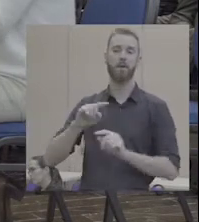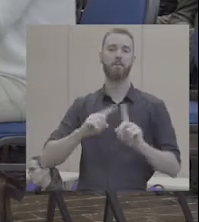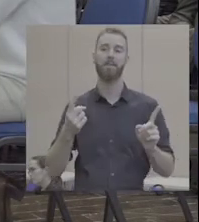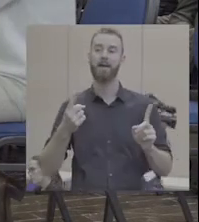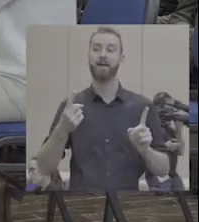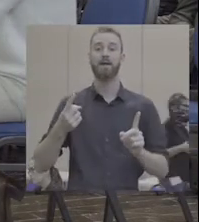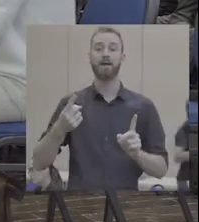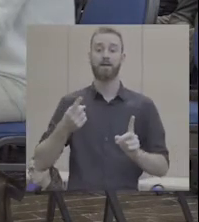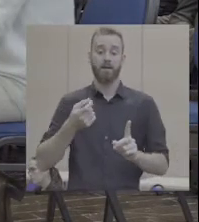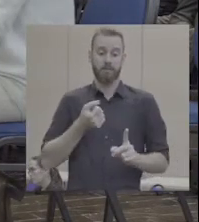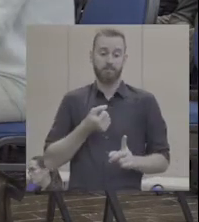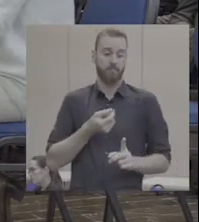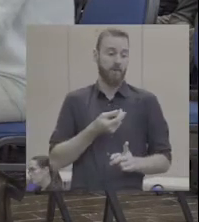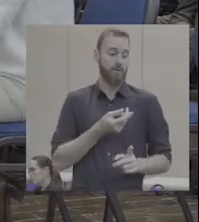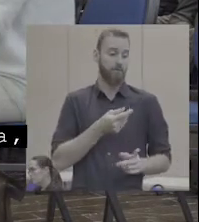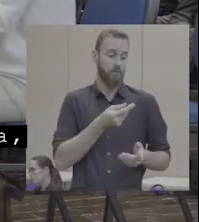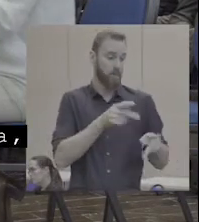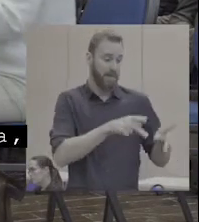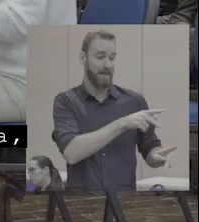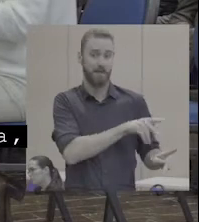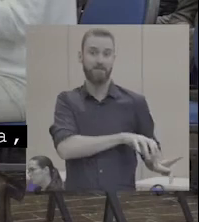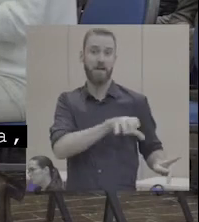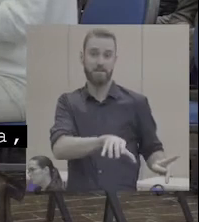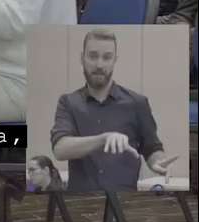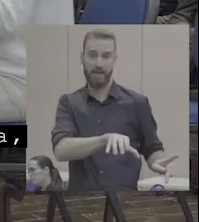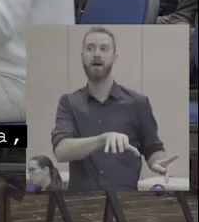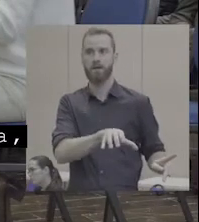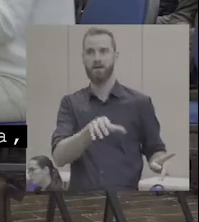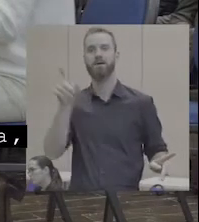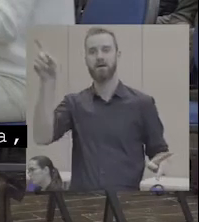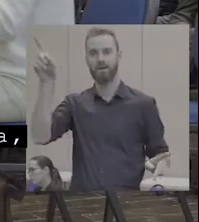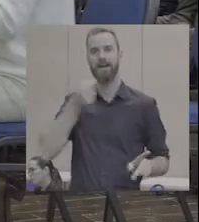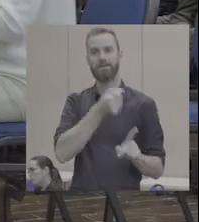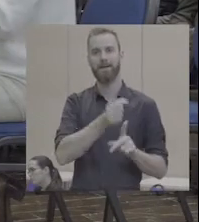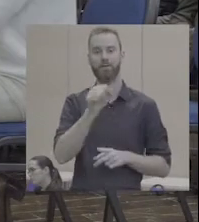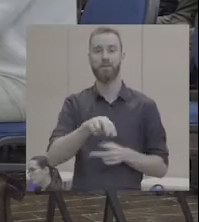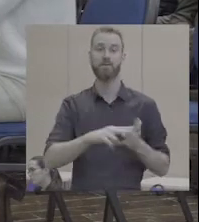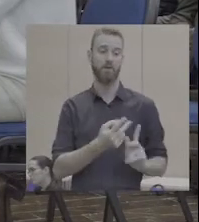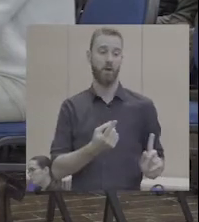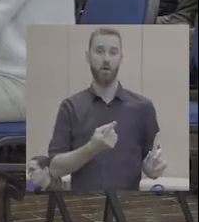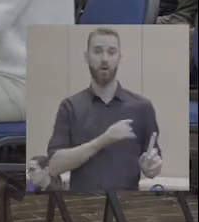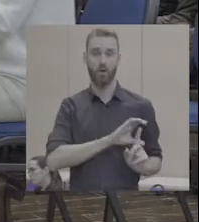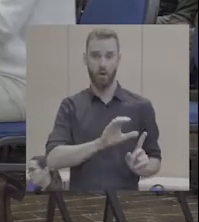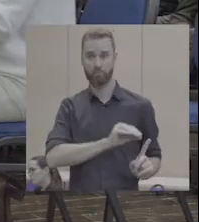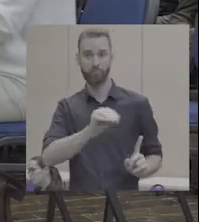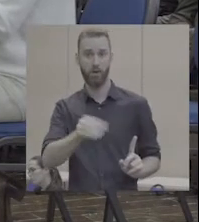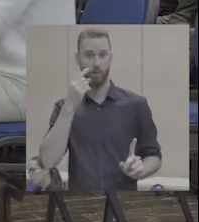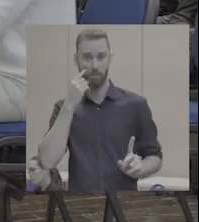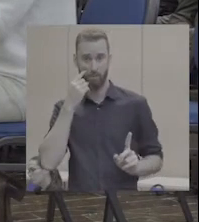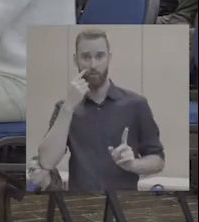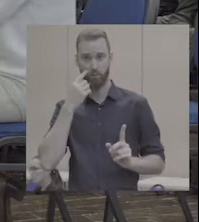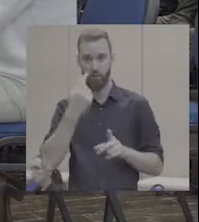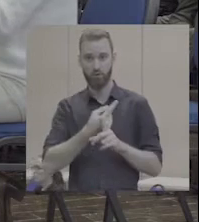a un impact sur le financement public. Maintenant, on pourrait faire ça, aller à cette étape-là. On a dit qu'un dollar investi dans le logement social,